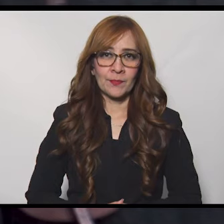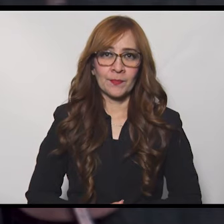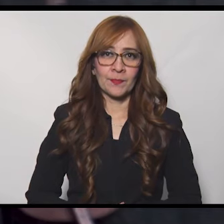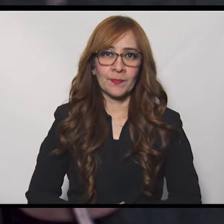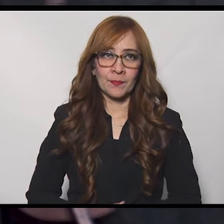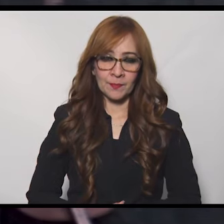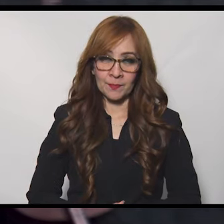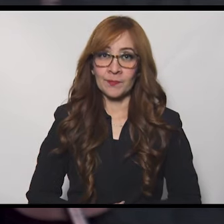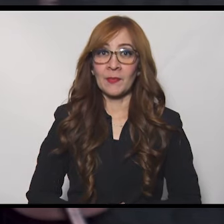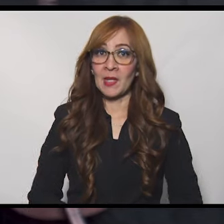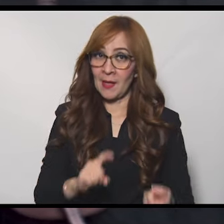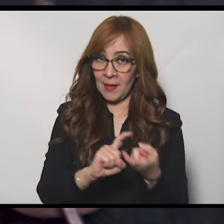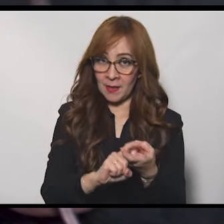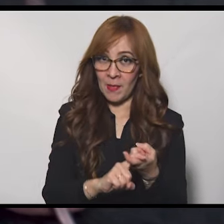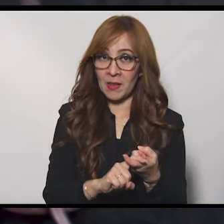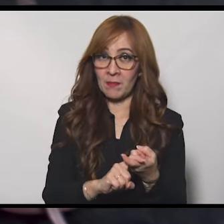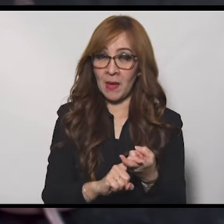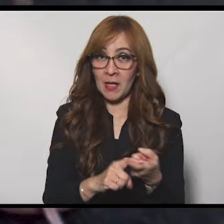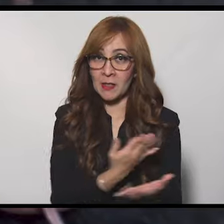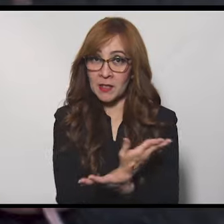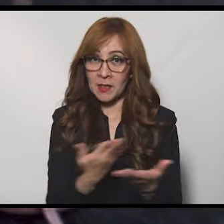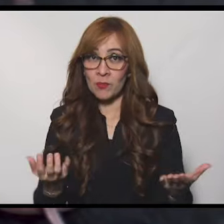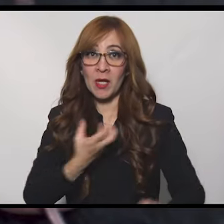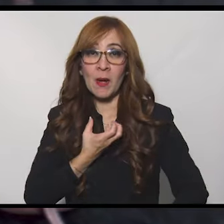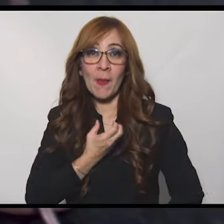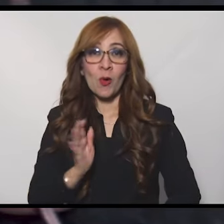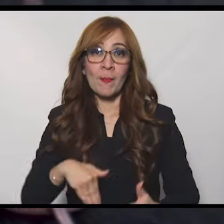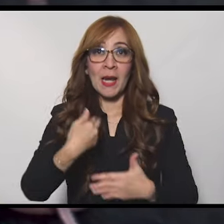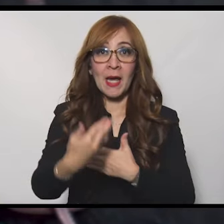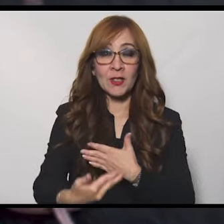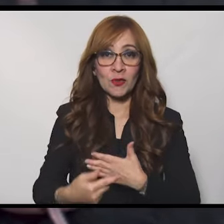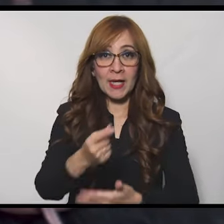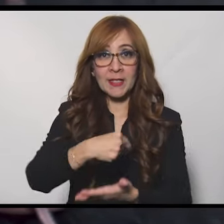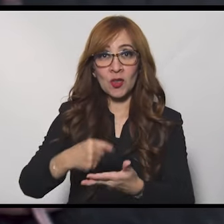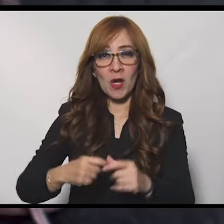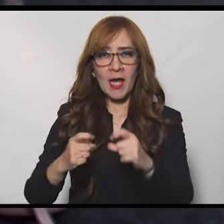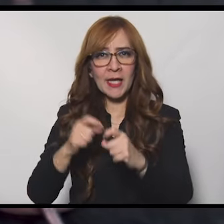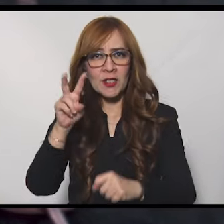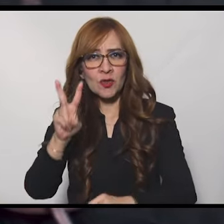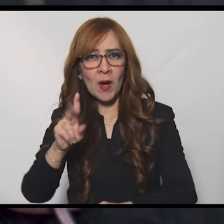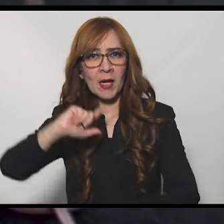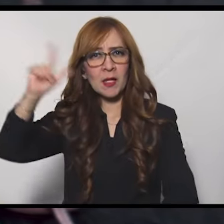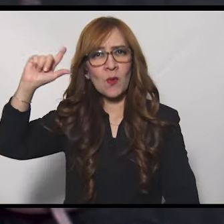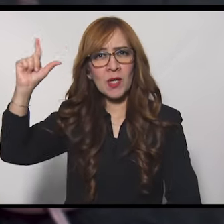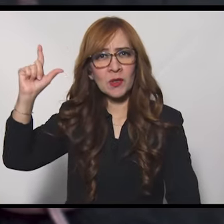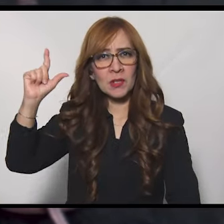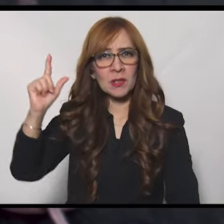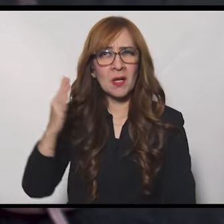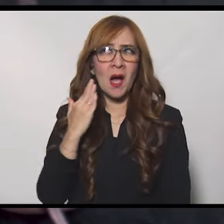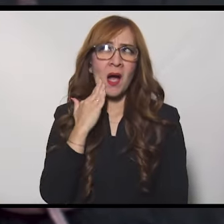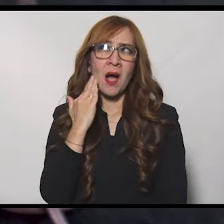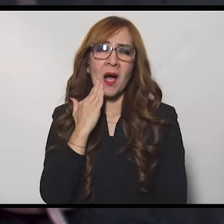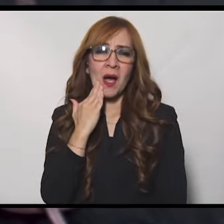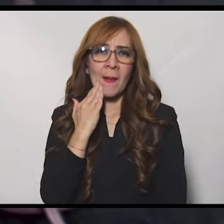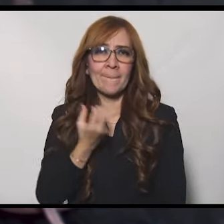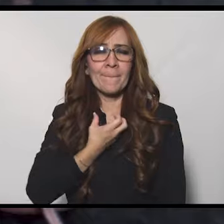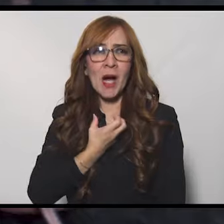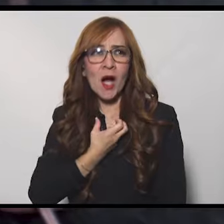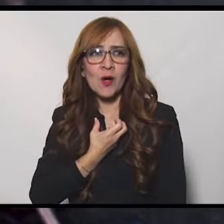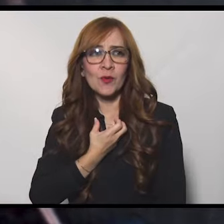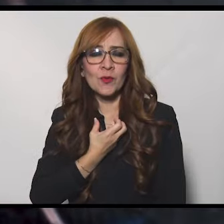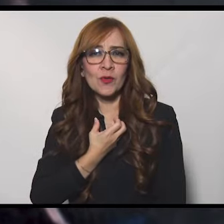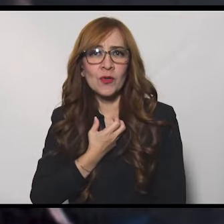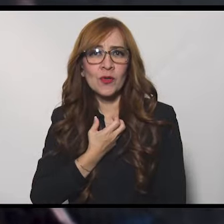Bapak, bagi teman-teman, saudara-saudara yang mau melanjutkan S2 mungkin ke luar negeri, aduh pengen nih lanjut tes TOEFL, IELTS